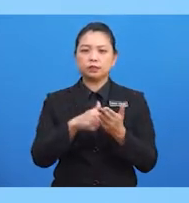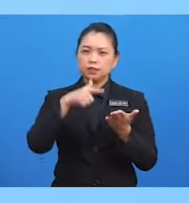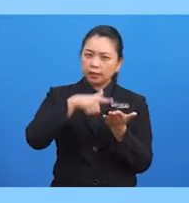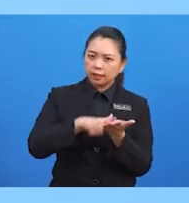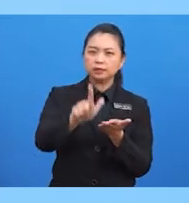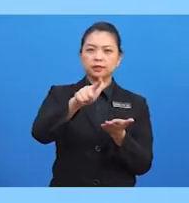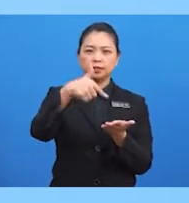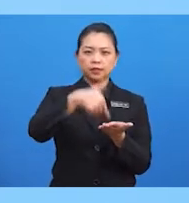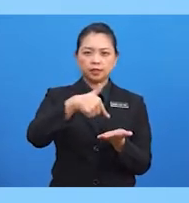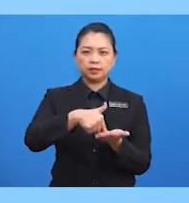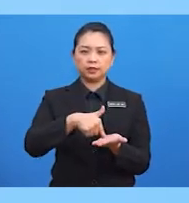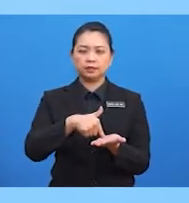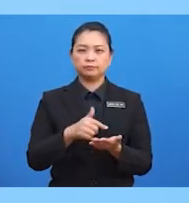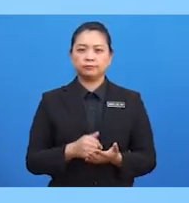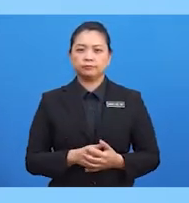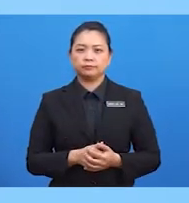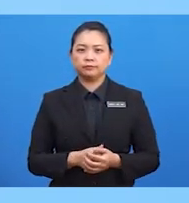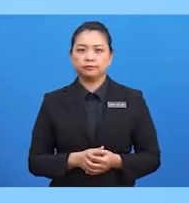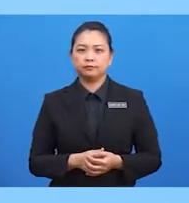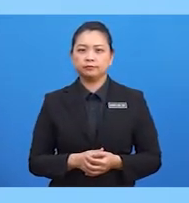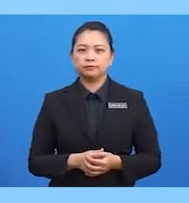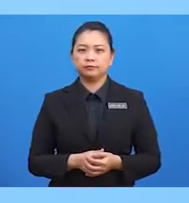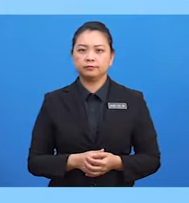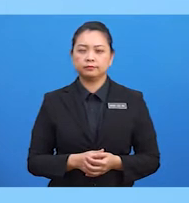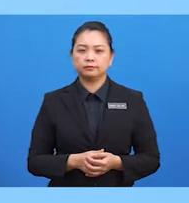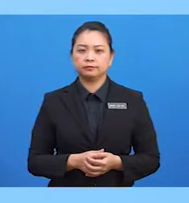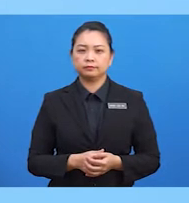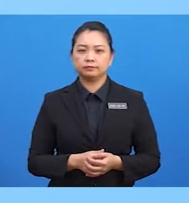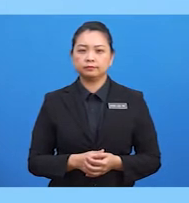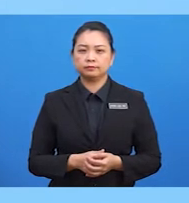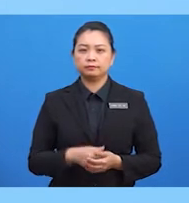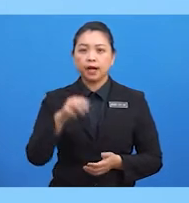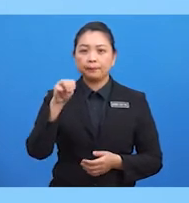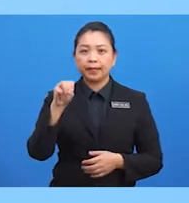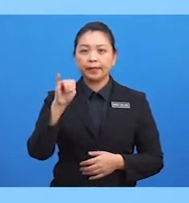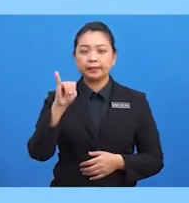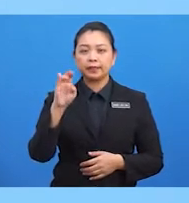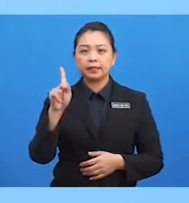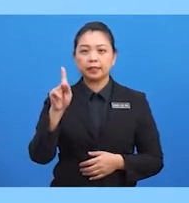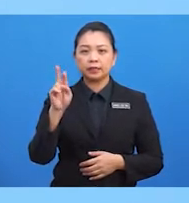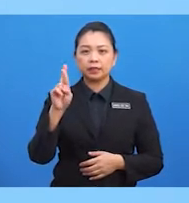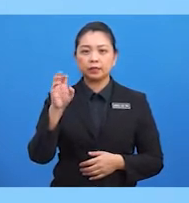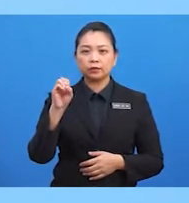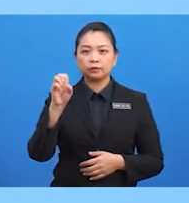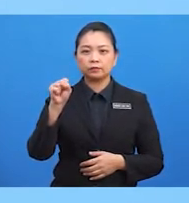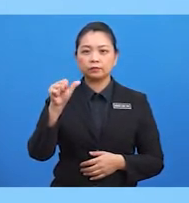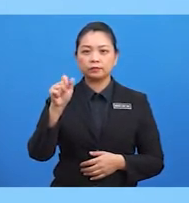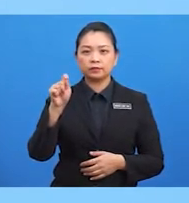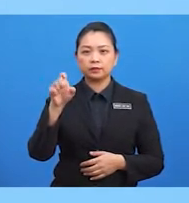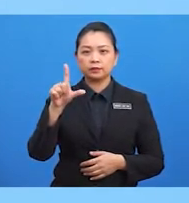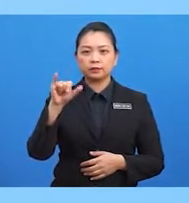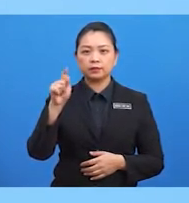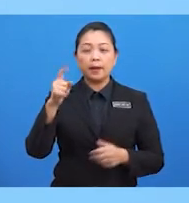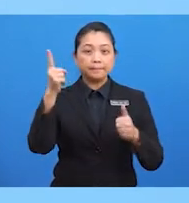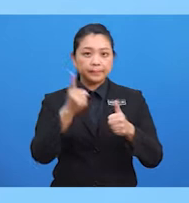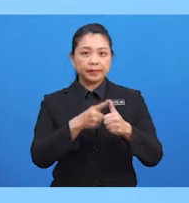kejayaan dengan melancarkan mikrosatelit pertama iaitu